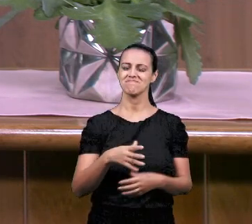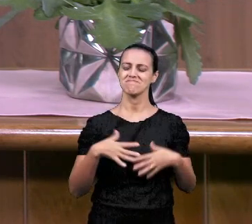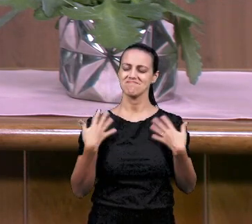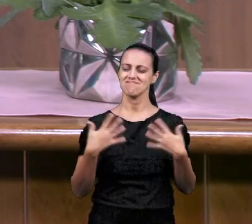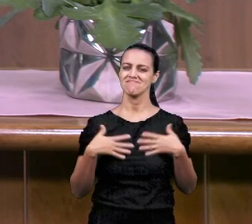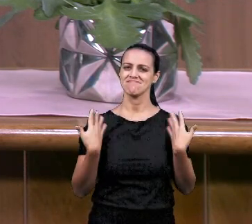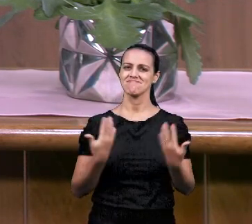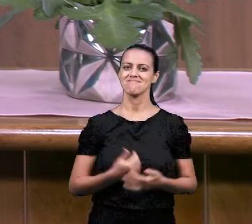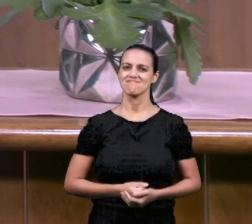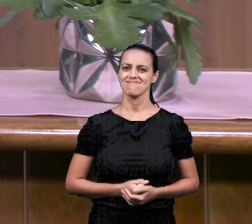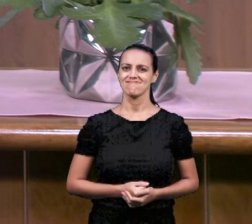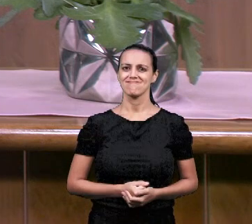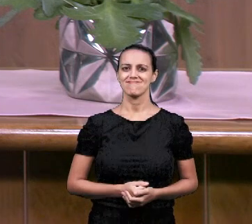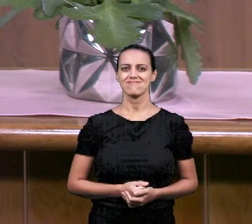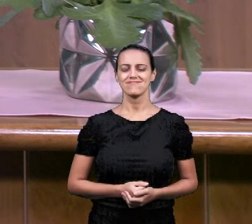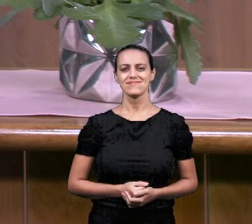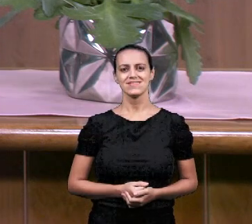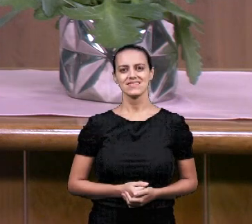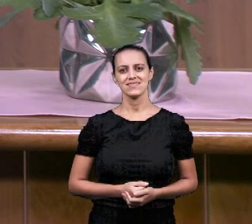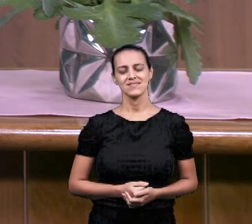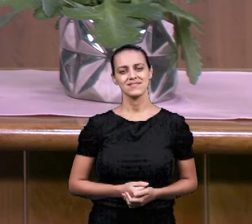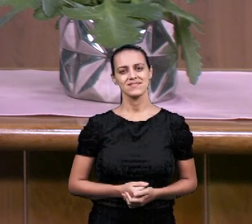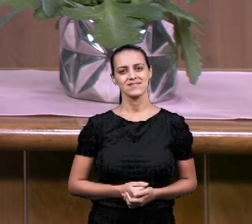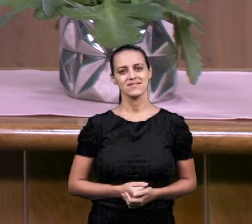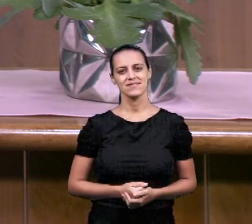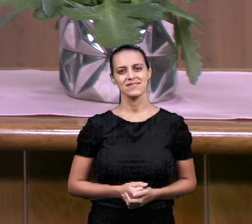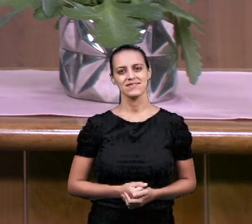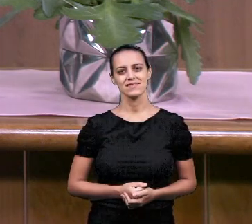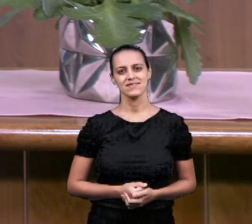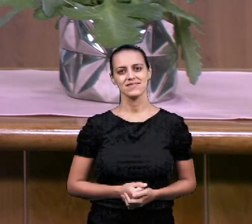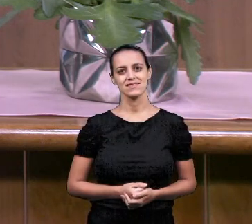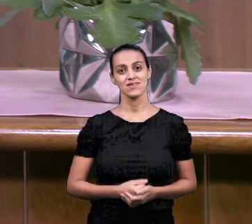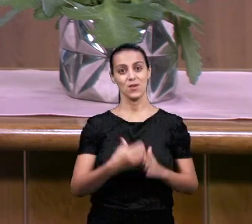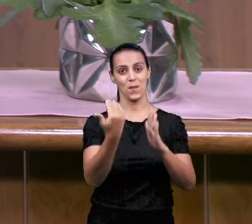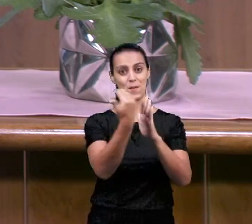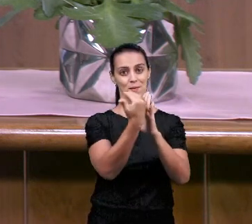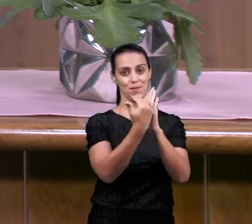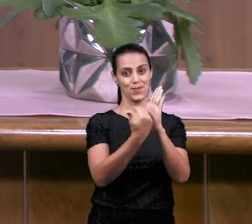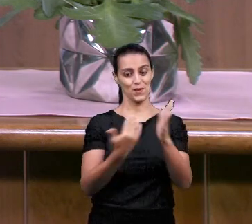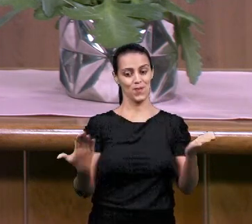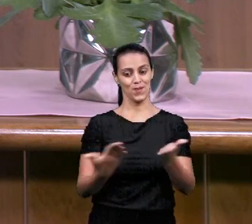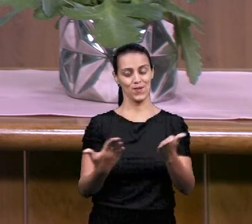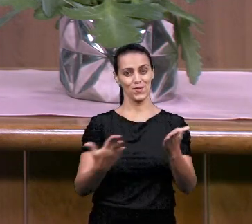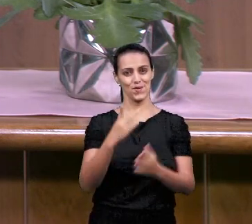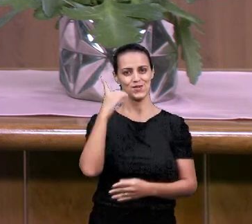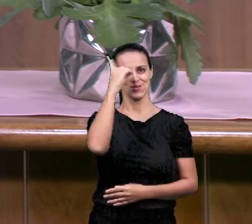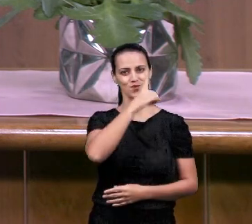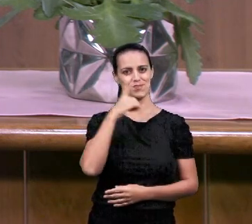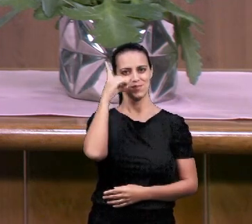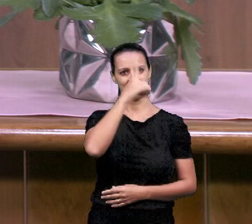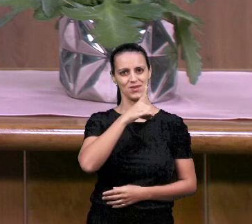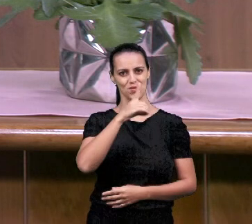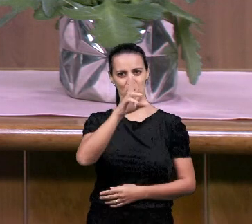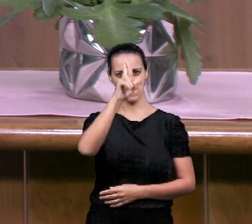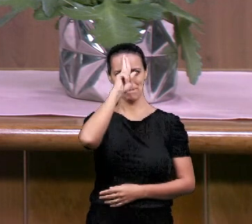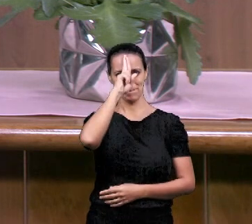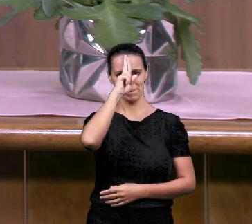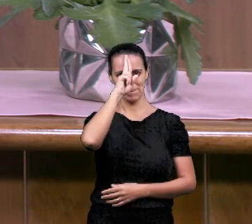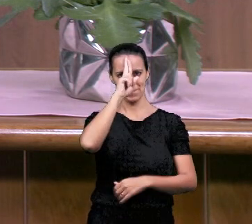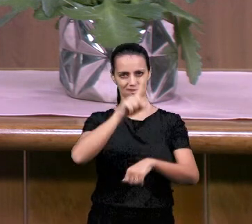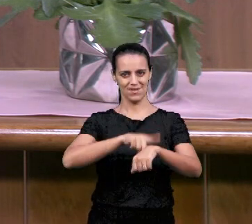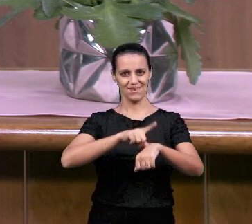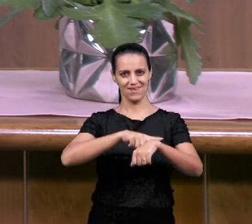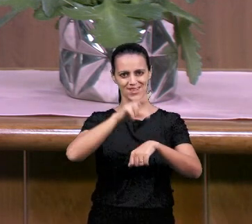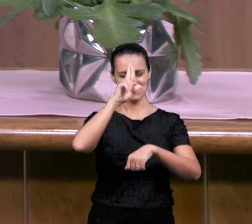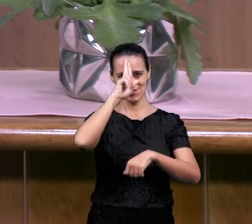merveilleux, il nous réjouit beaucoup. Passons maintenant à la programmation de ce dimanche. Maintenant, à midi au Brésil, nous allons voir une